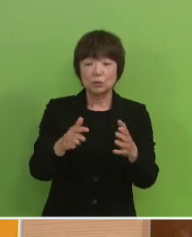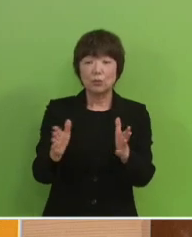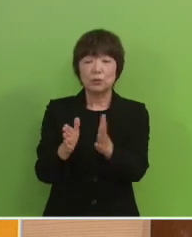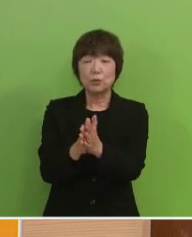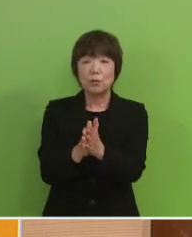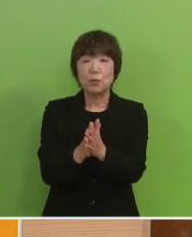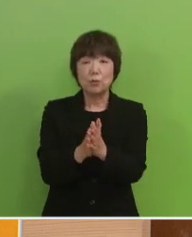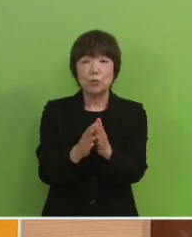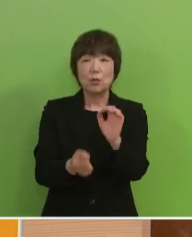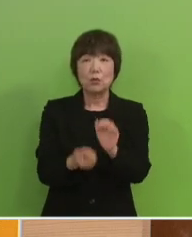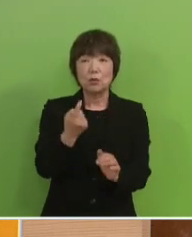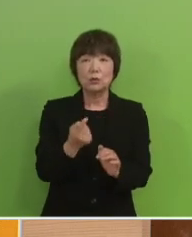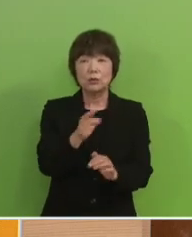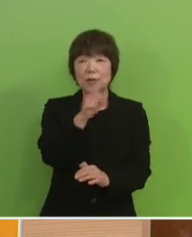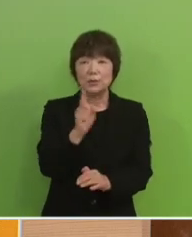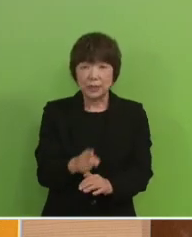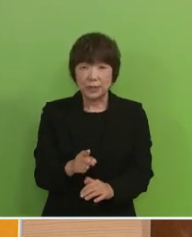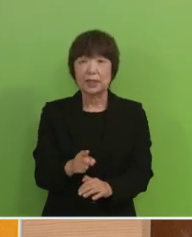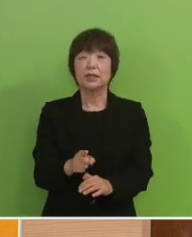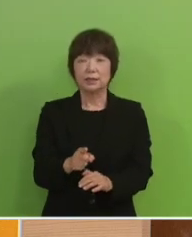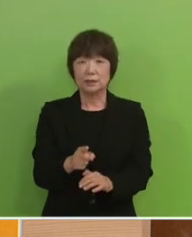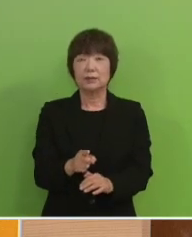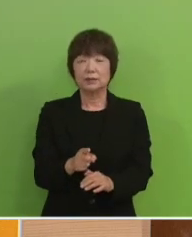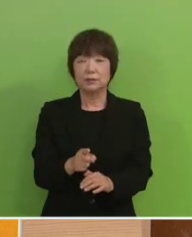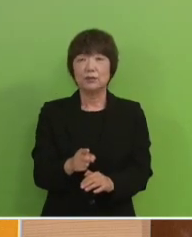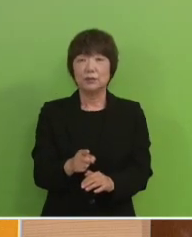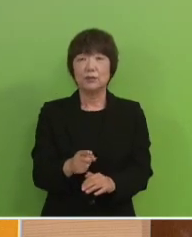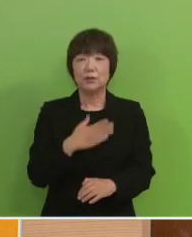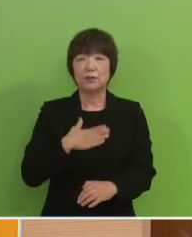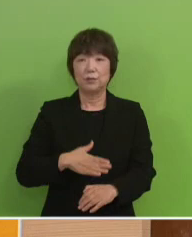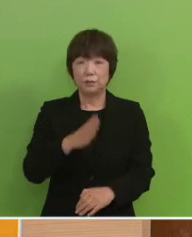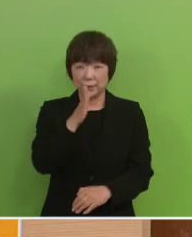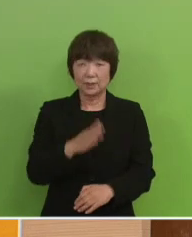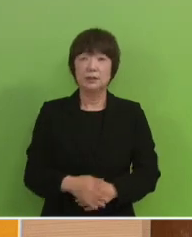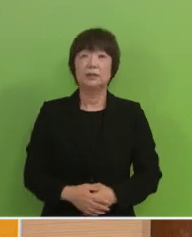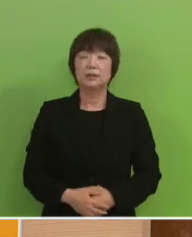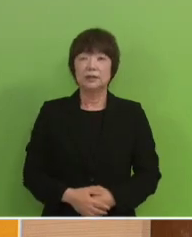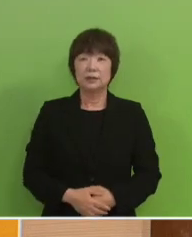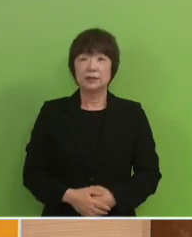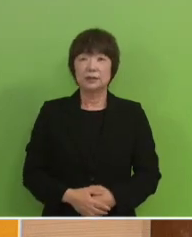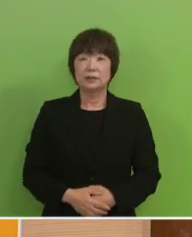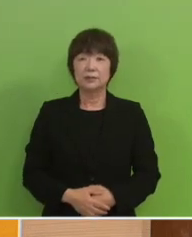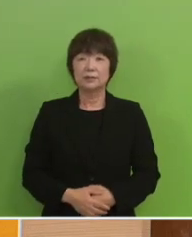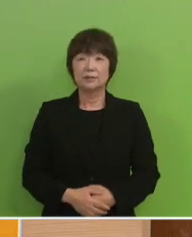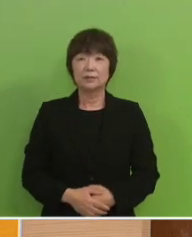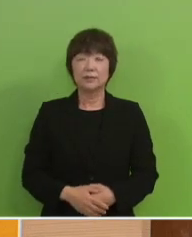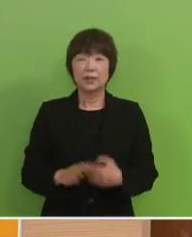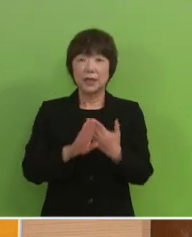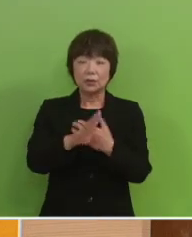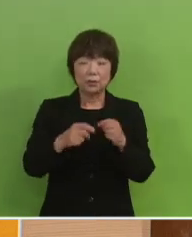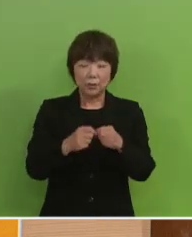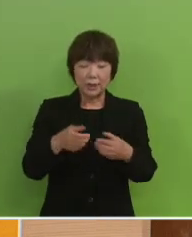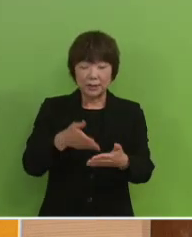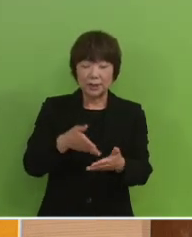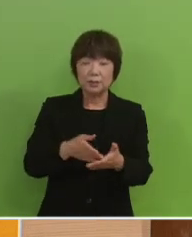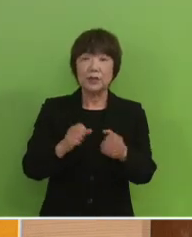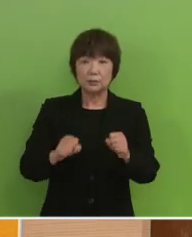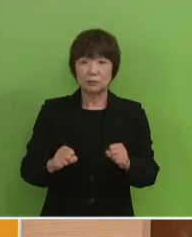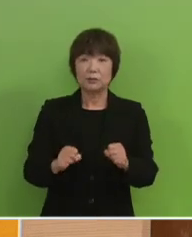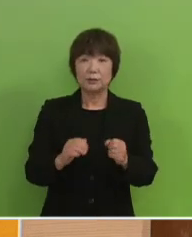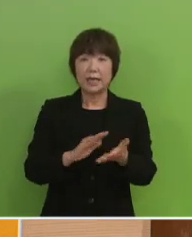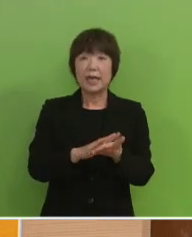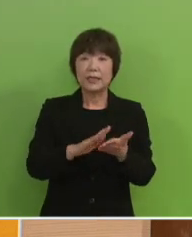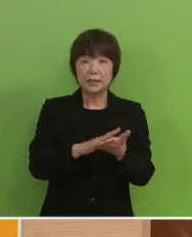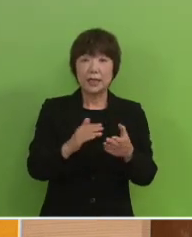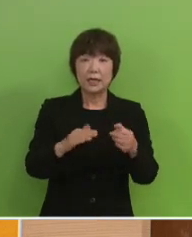出てまいりますのでその点はもちそうさせていただきますまた後ほど詳細説明しますが平成環境研究所